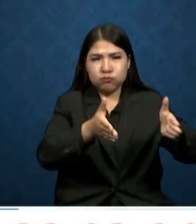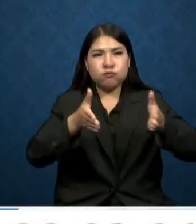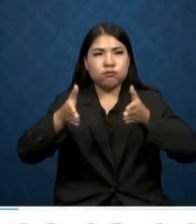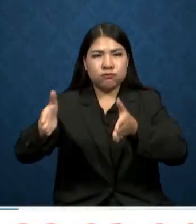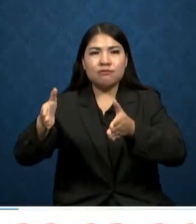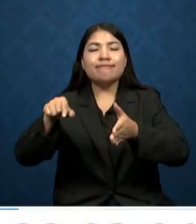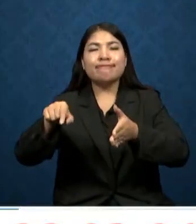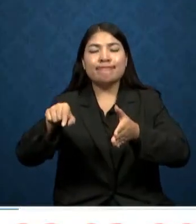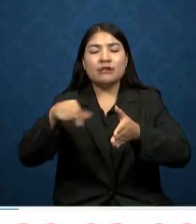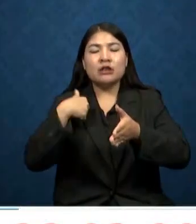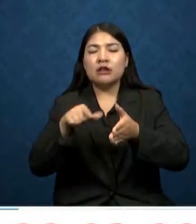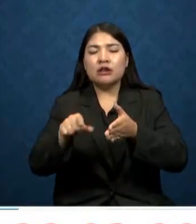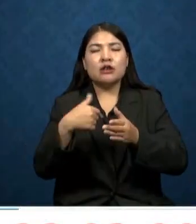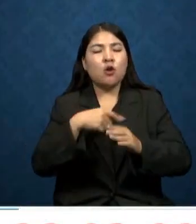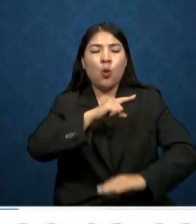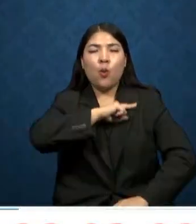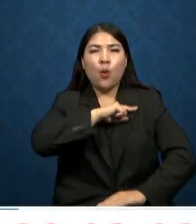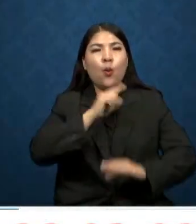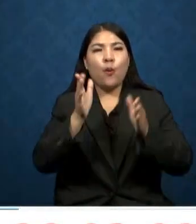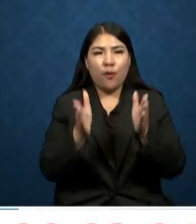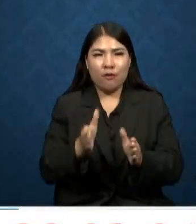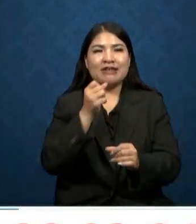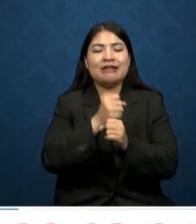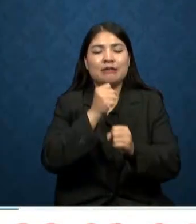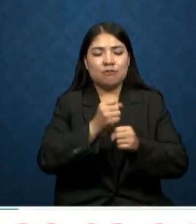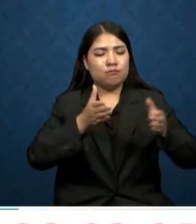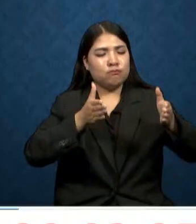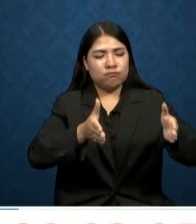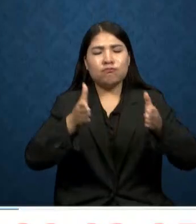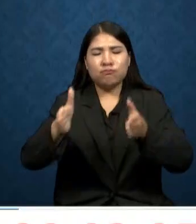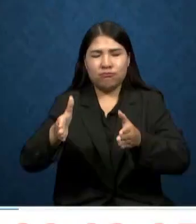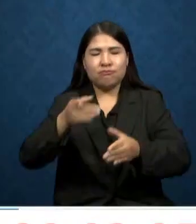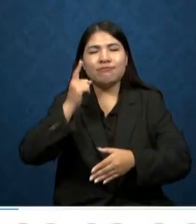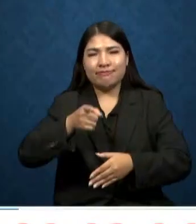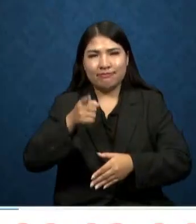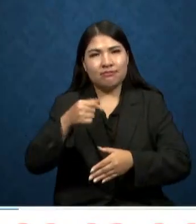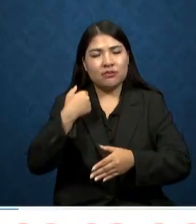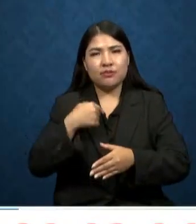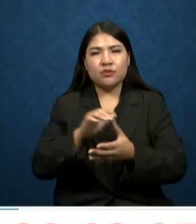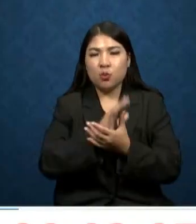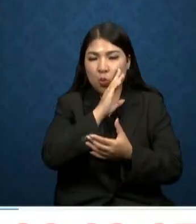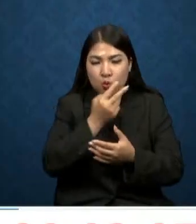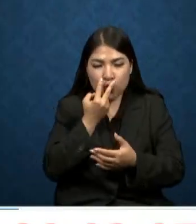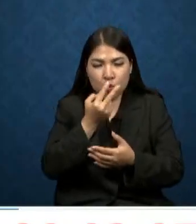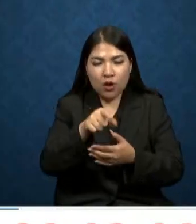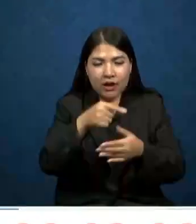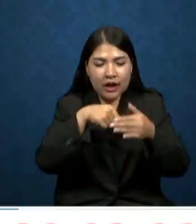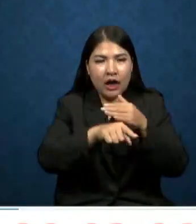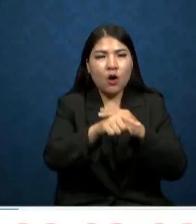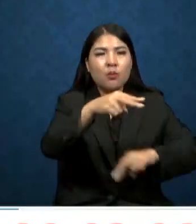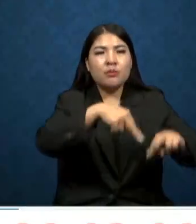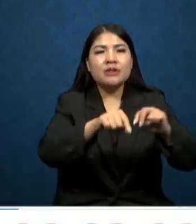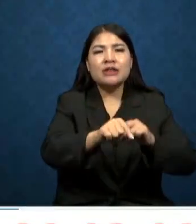กำหนดเอ่อเฉพาะที่จำเป็นจริงๆที่จะสามารถเข้าพื้นที่นั้นได้